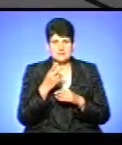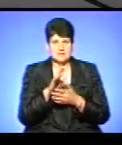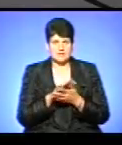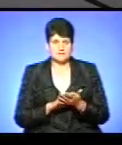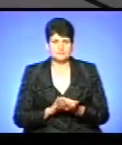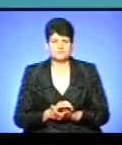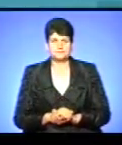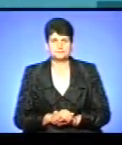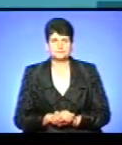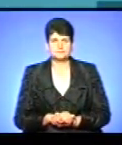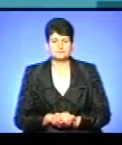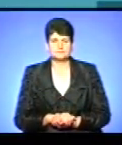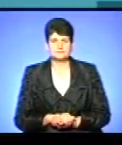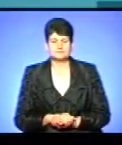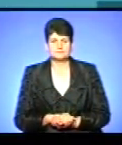далі.